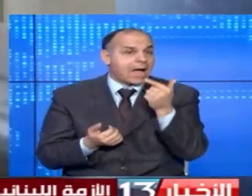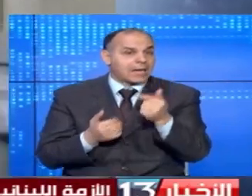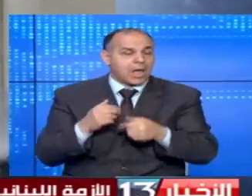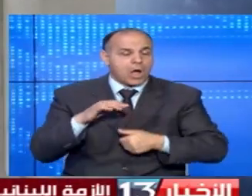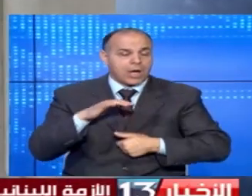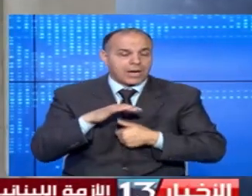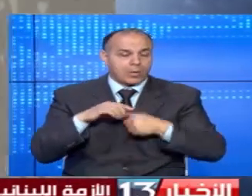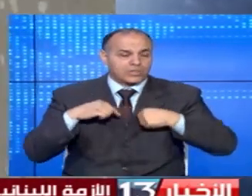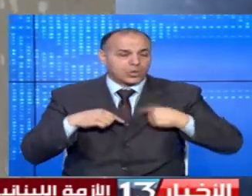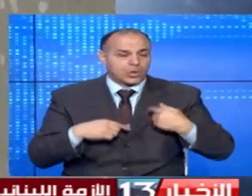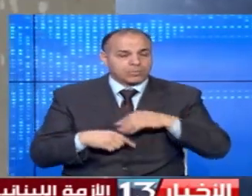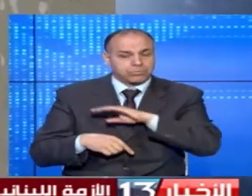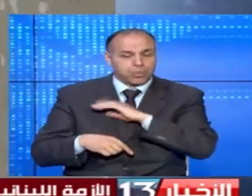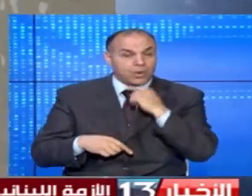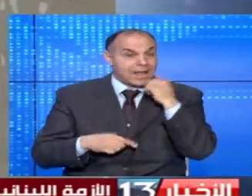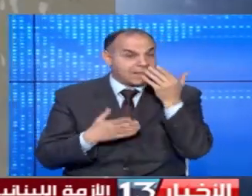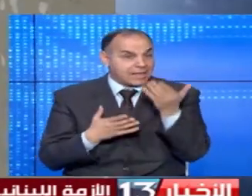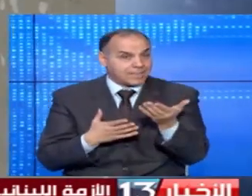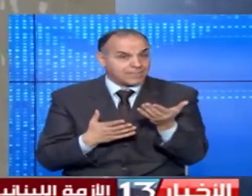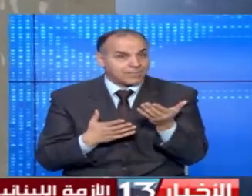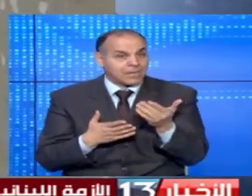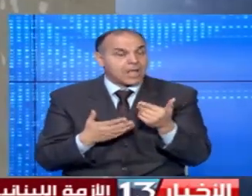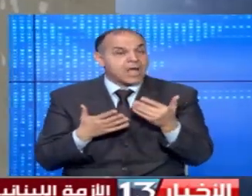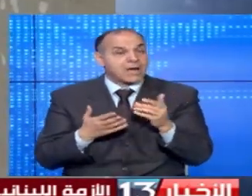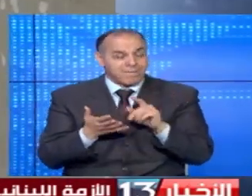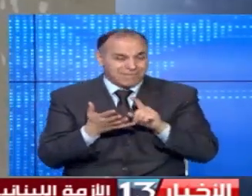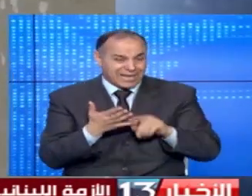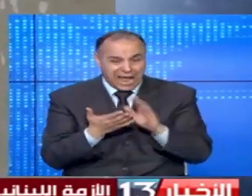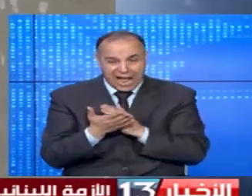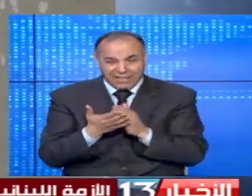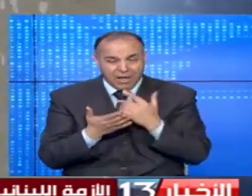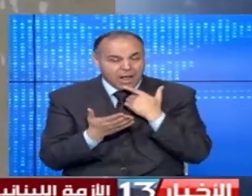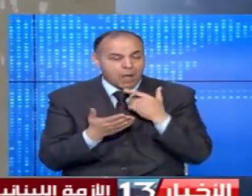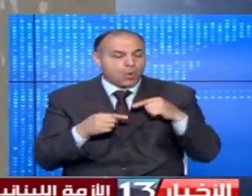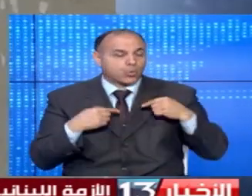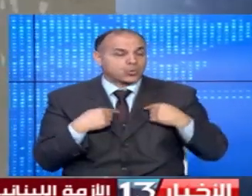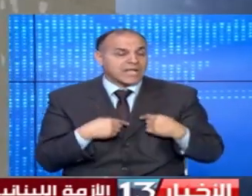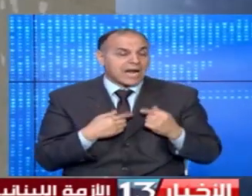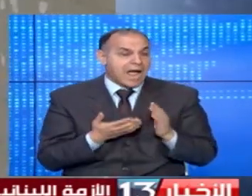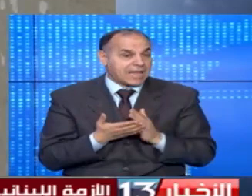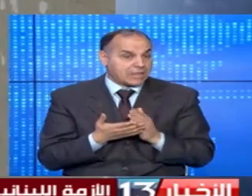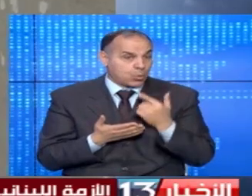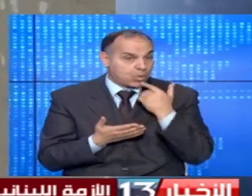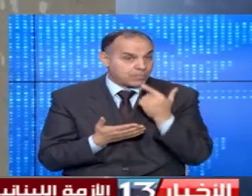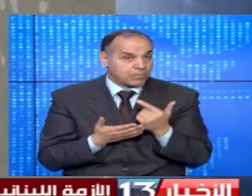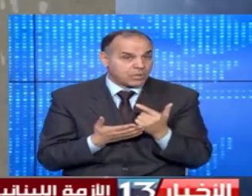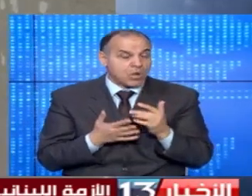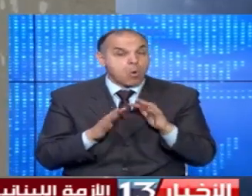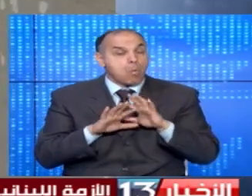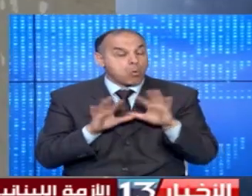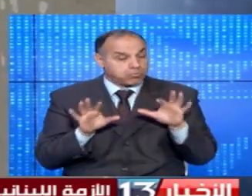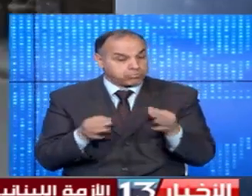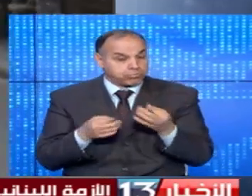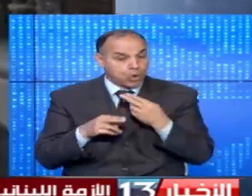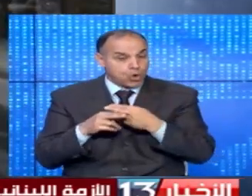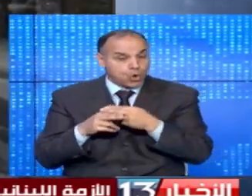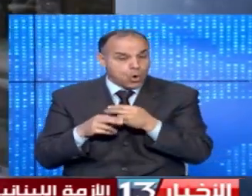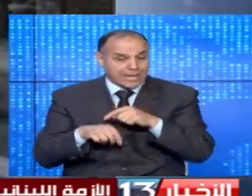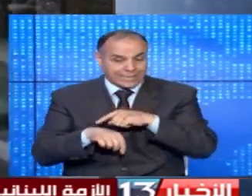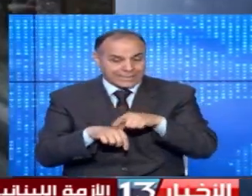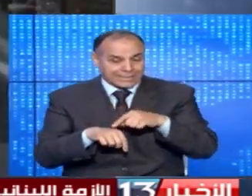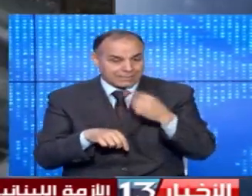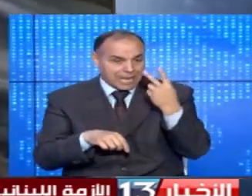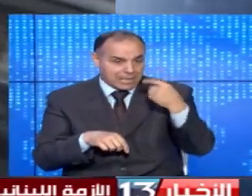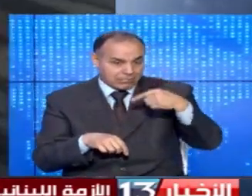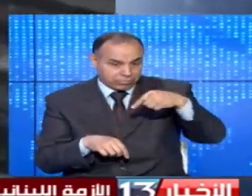الوزراء المكلف حسان دياب يضع اللمسات الاخيره لتشكيل ته الحكوميه وقد يتم الكشف عنها خلال الساعات